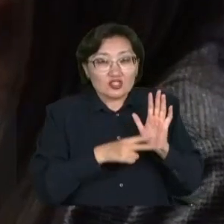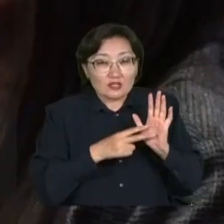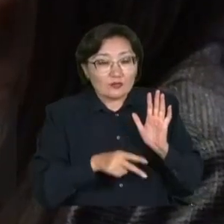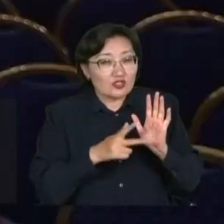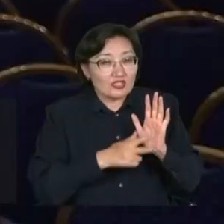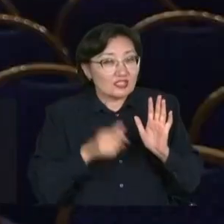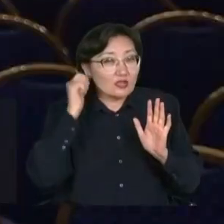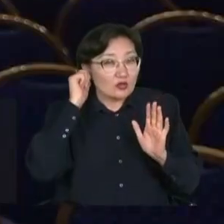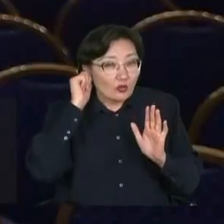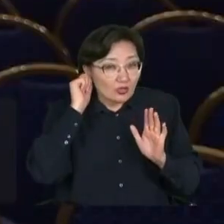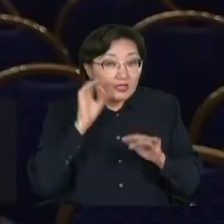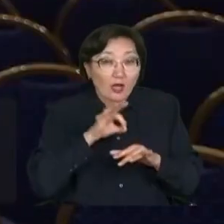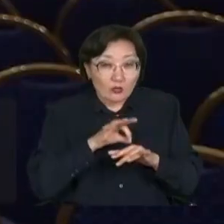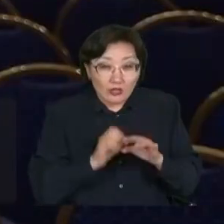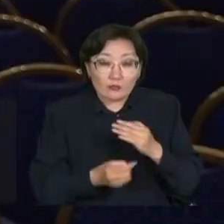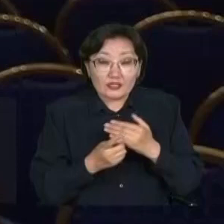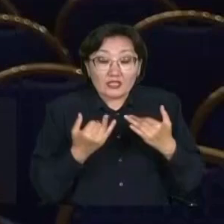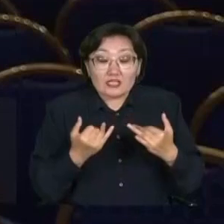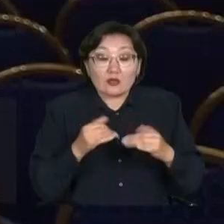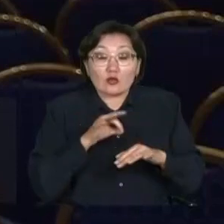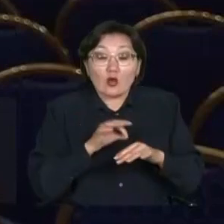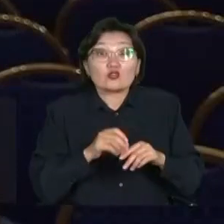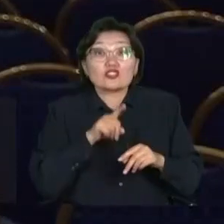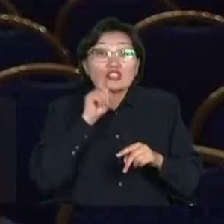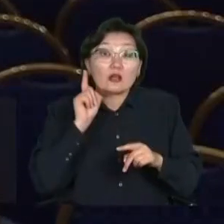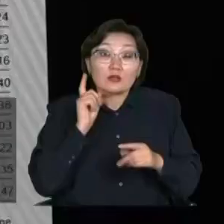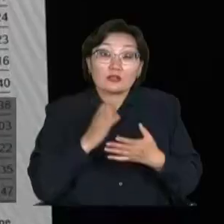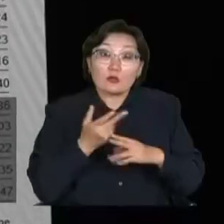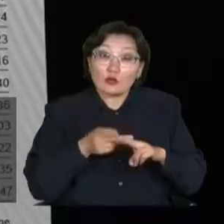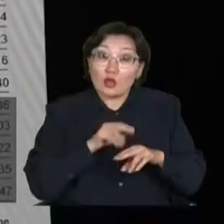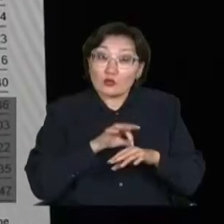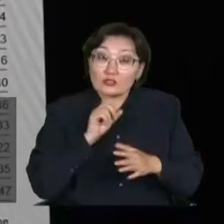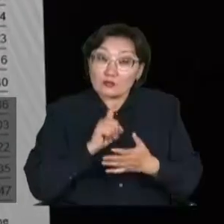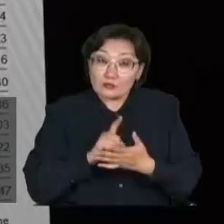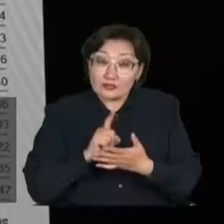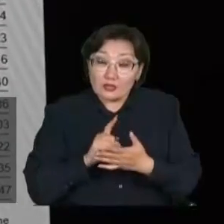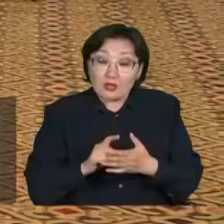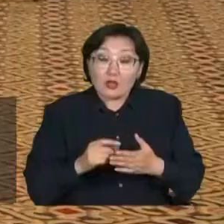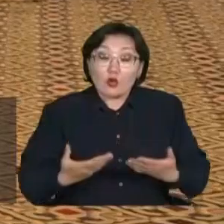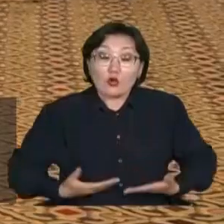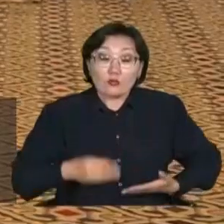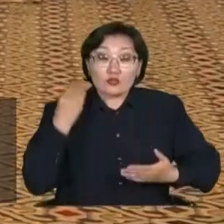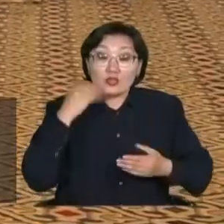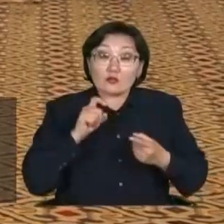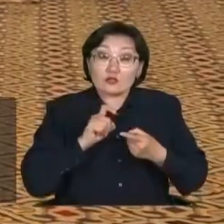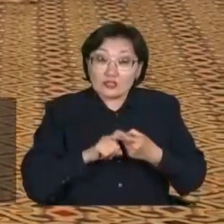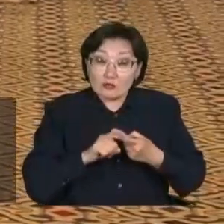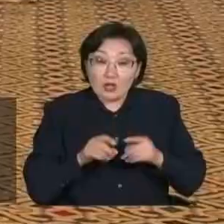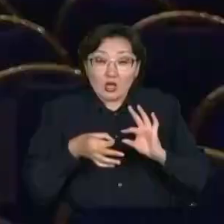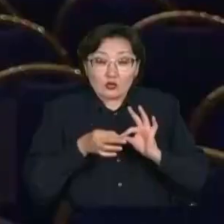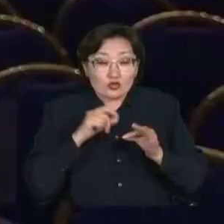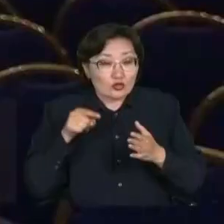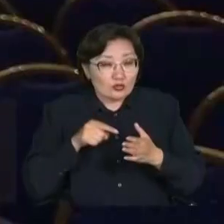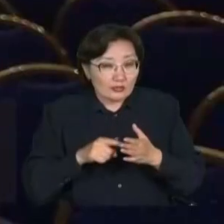гильген аурлар блок спе казар жасар паражатор. Он мендит турде умр сапас на балансте. Курдели сурактан